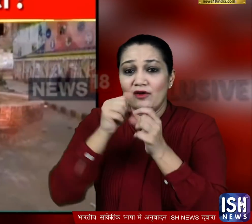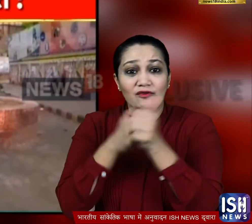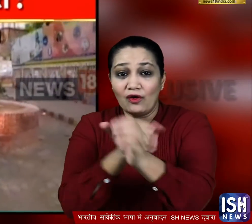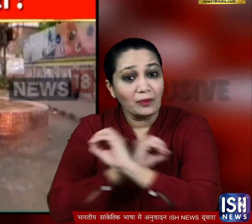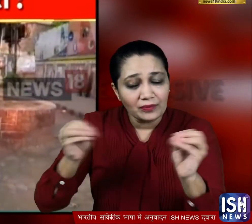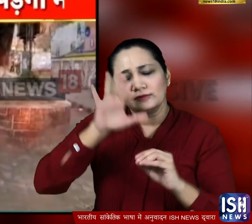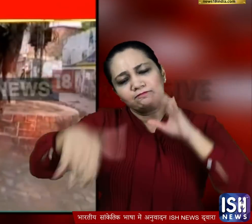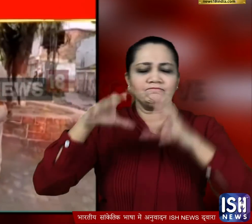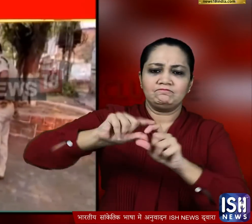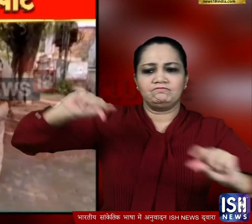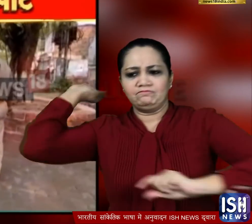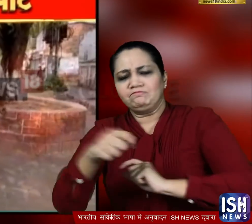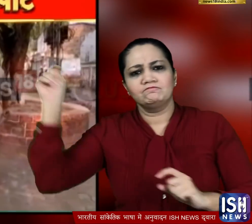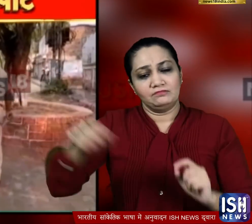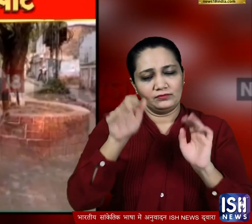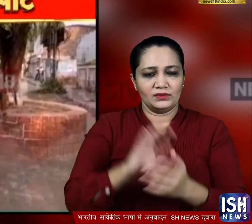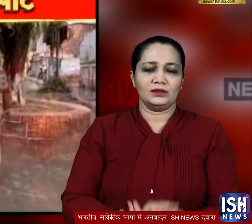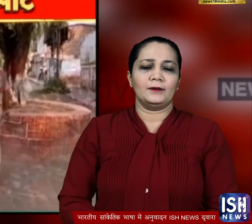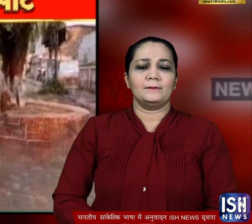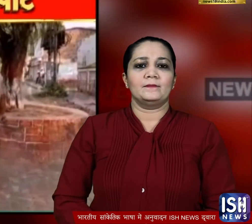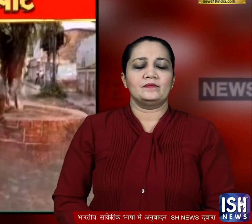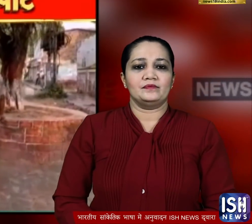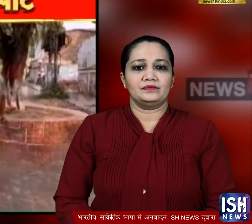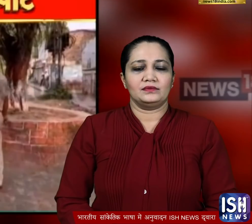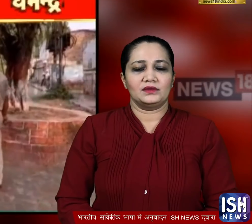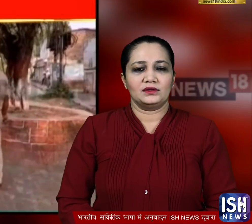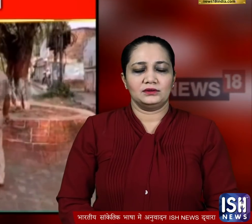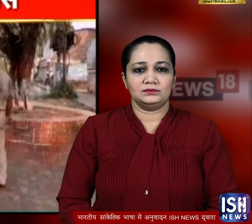वाले ऐसे ही लोगों पर डंडे बरसाते नजर आए।